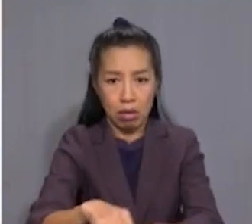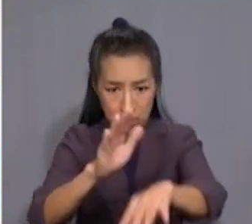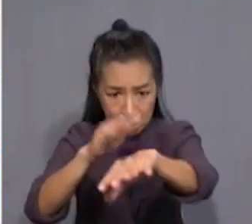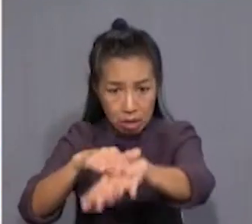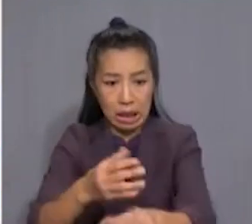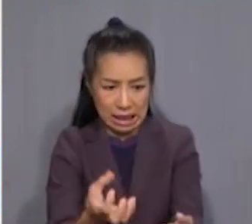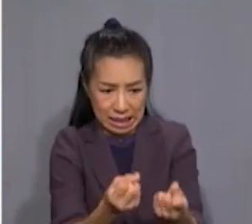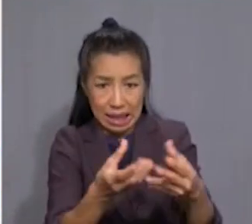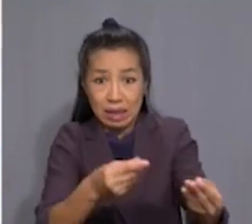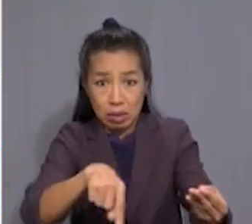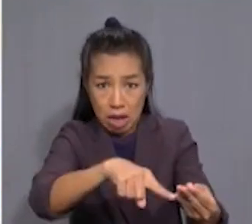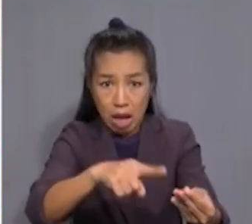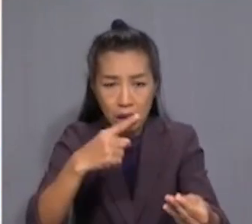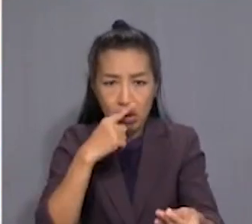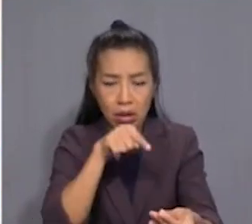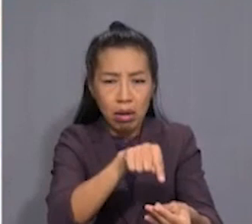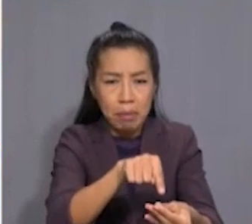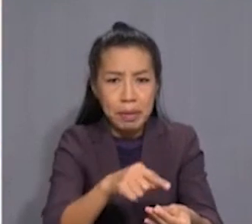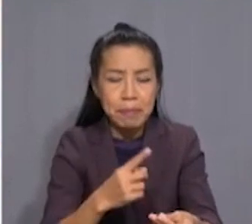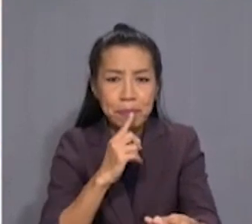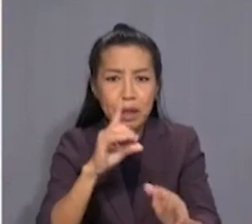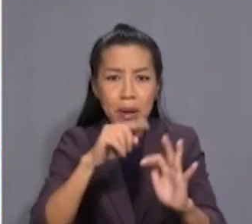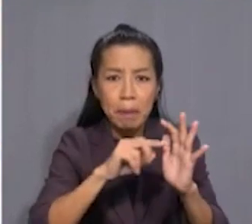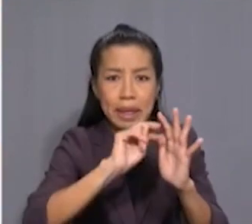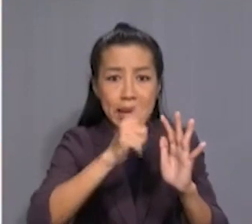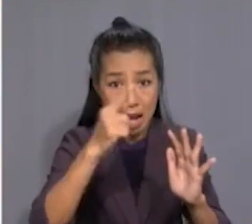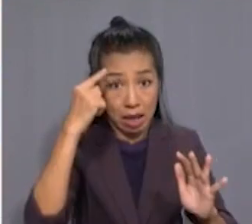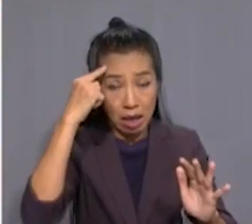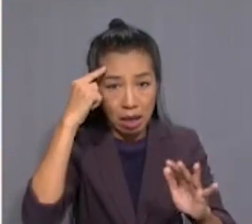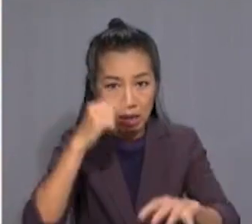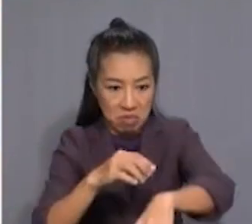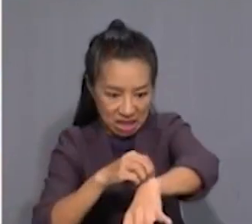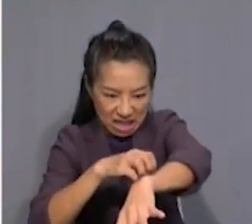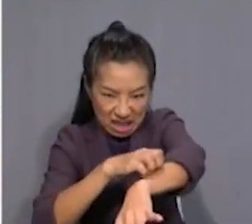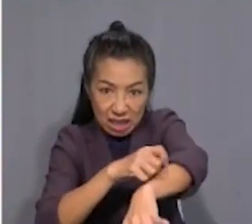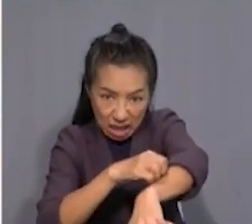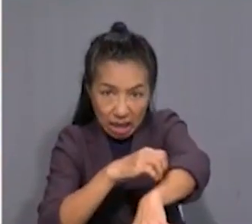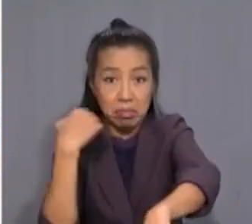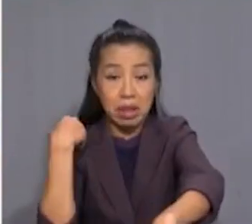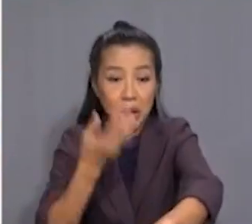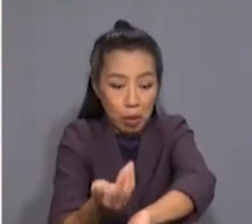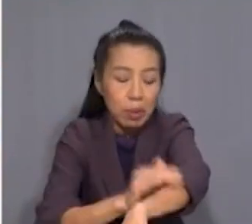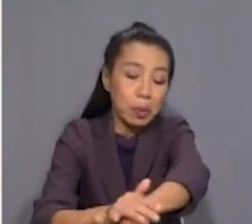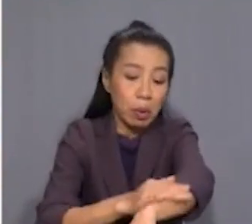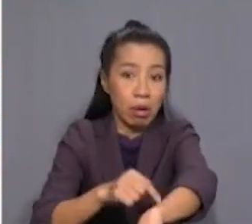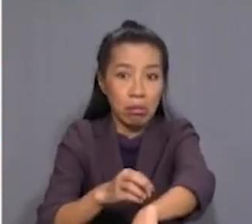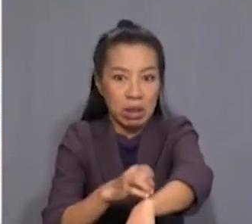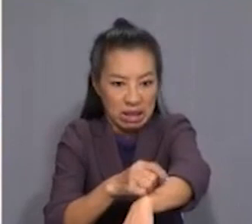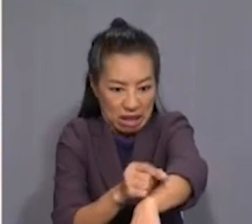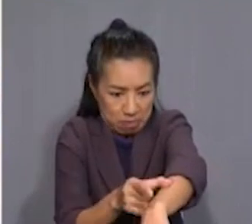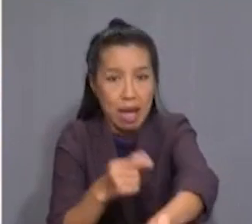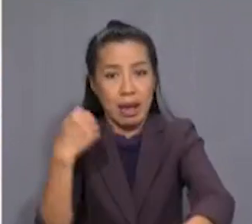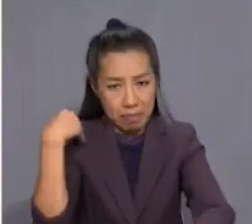ดินตรงนี้จากข้อมูลเบื้องต้นนี่มันเป็นด่างซึ่งมันจะมีฤทธิ์ในการกัดผิวหนังอาจจะทำให้มีการอักเสบได้